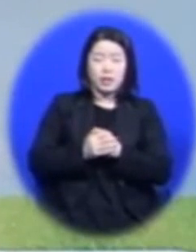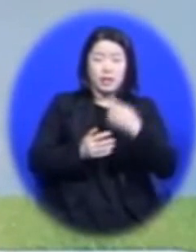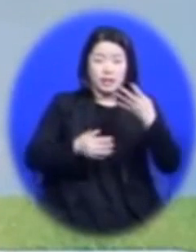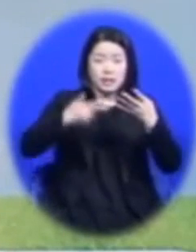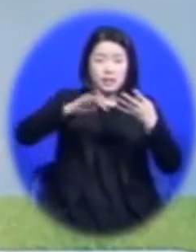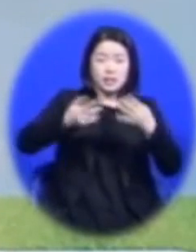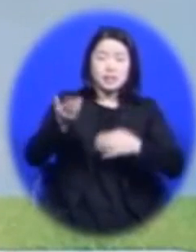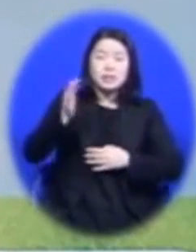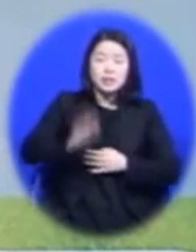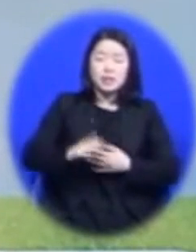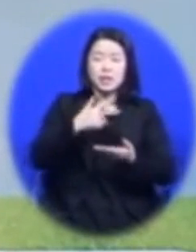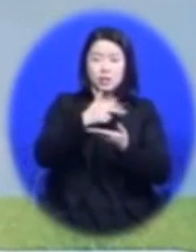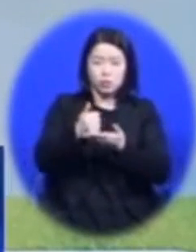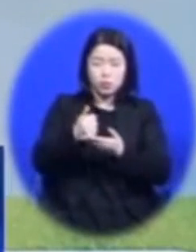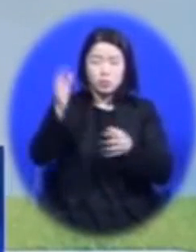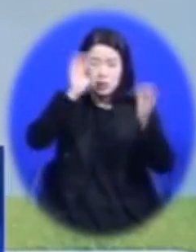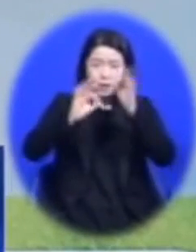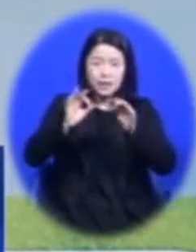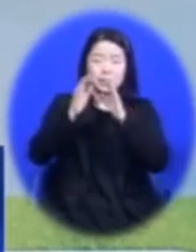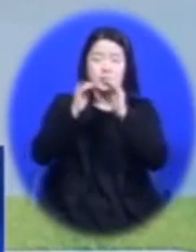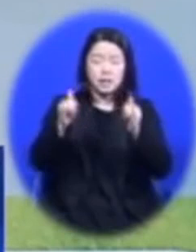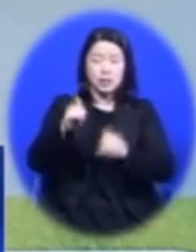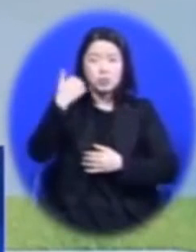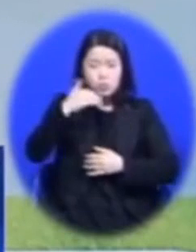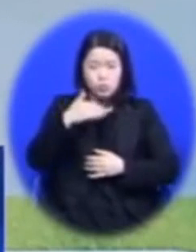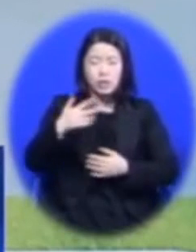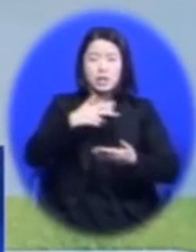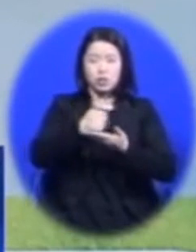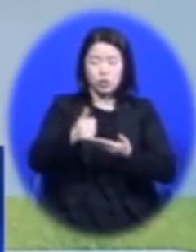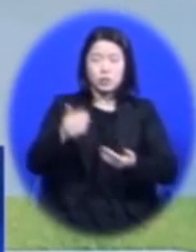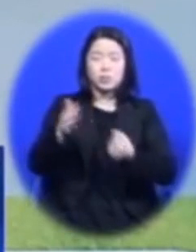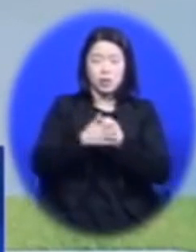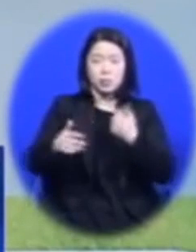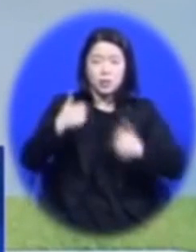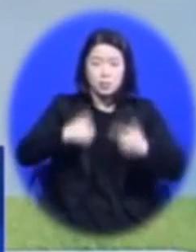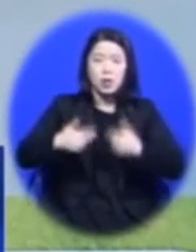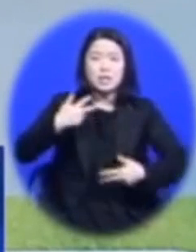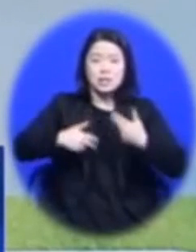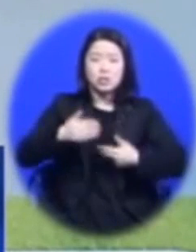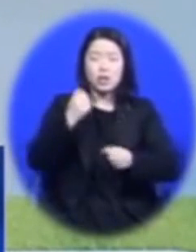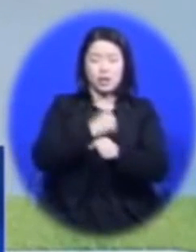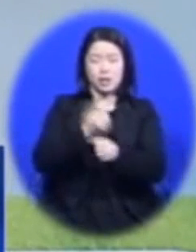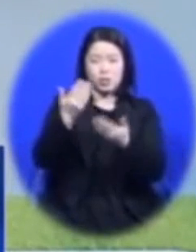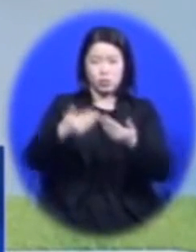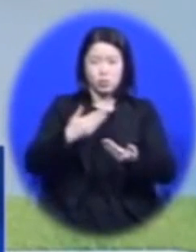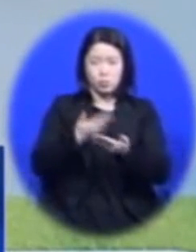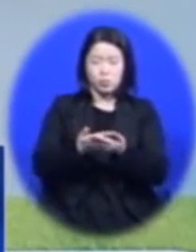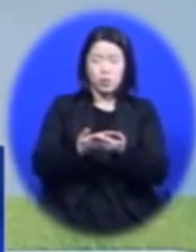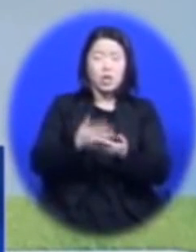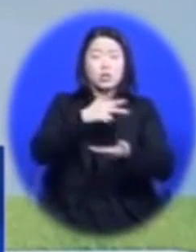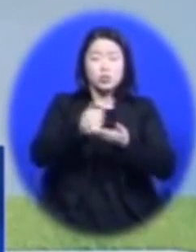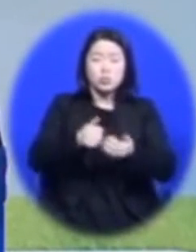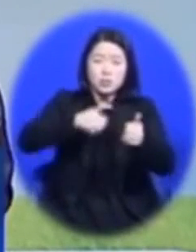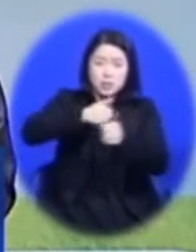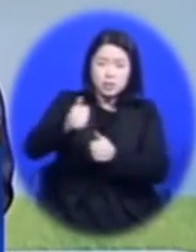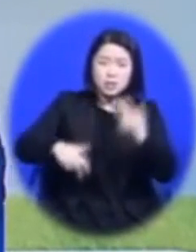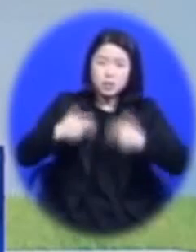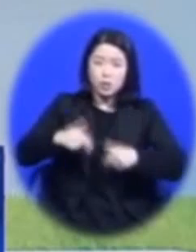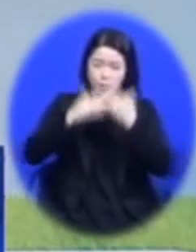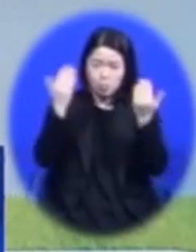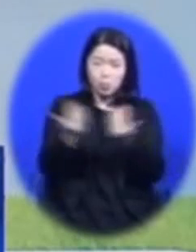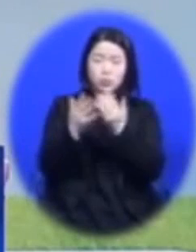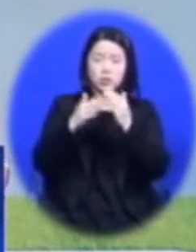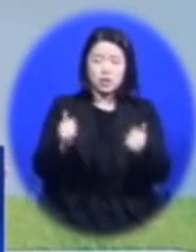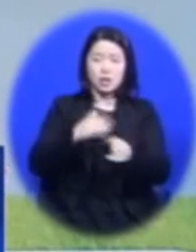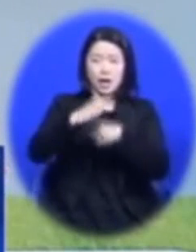4절에 그러나 주님을 찾는 사람은 누구나 주님 때문에 기뻐하고 즐거워하게 해주십시오. 주님의 승리를 즐거워하는 모든 사람이